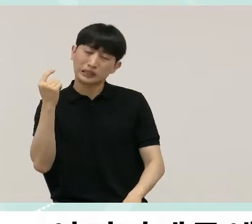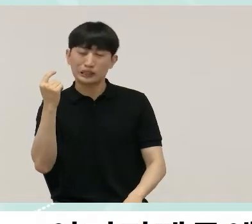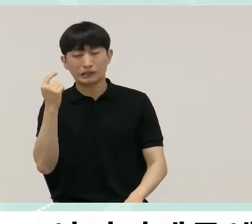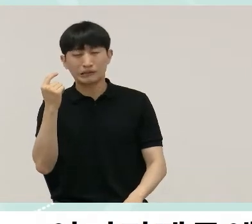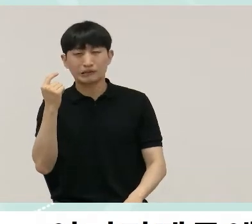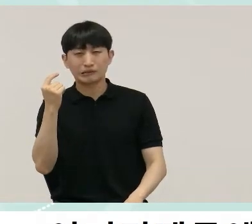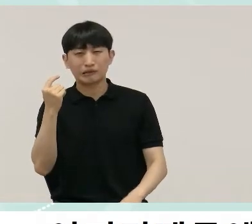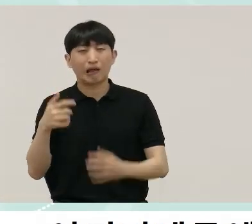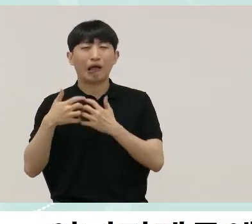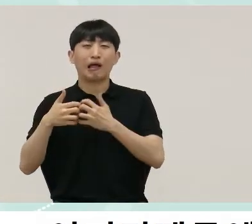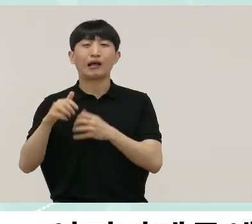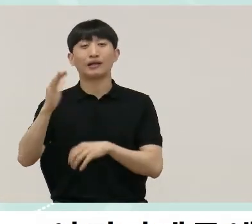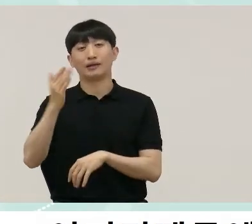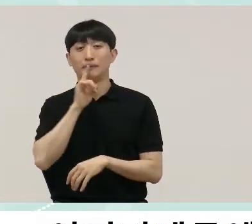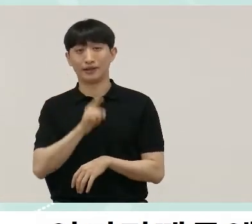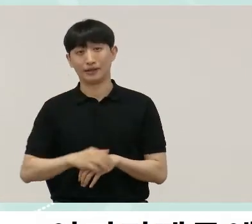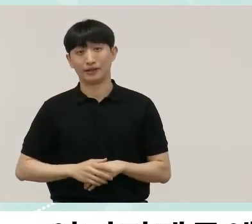거죠.